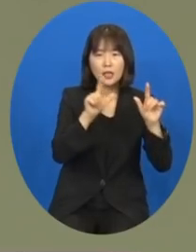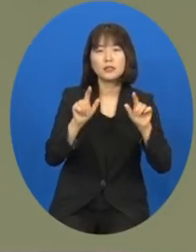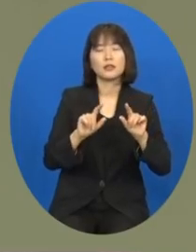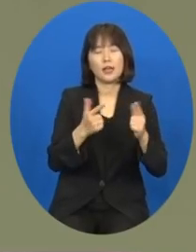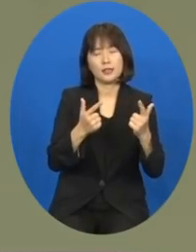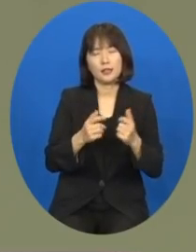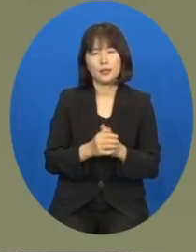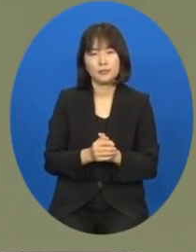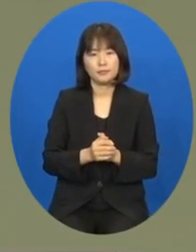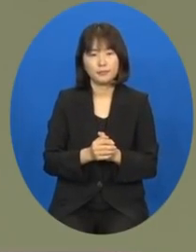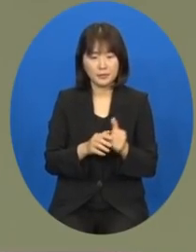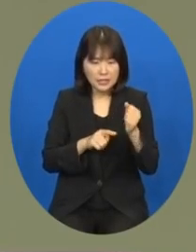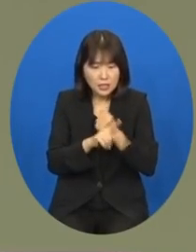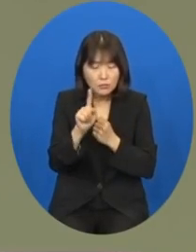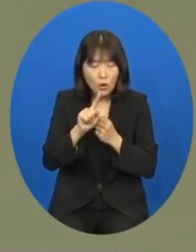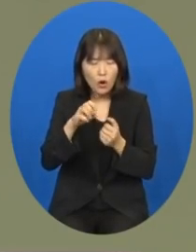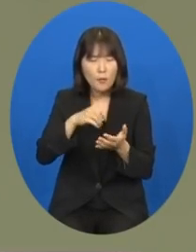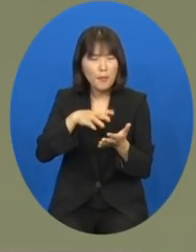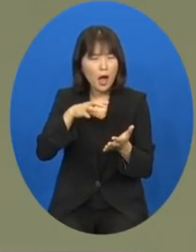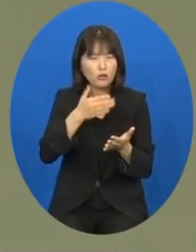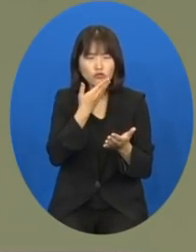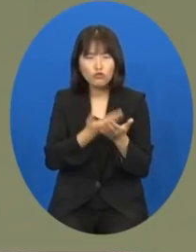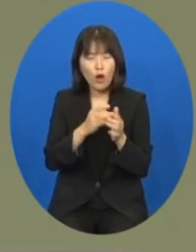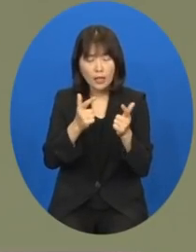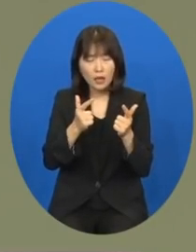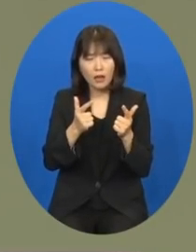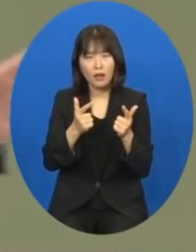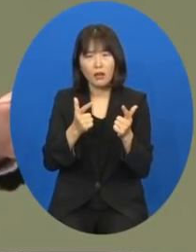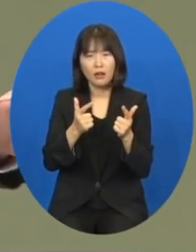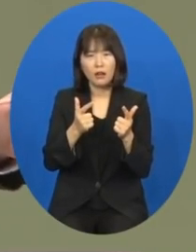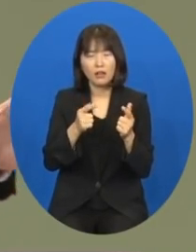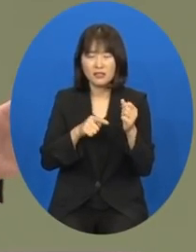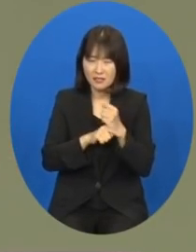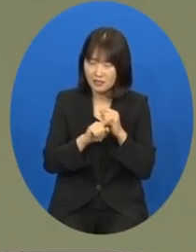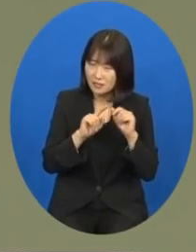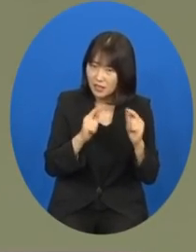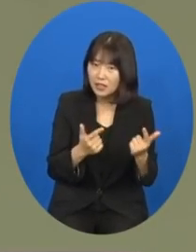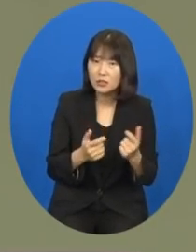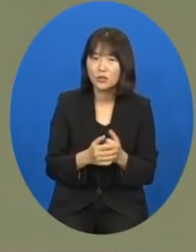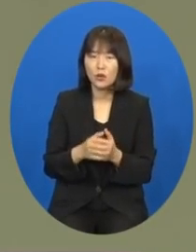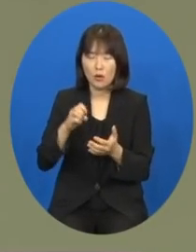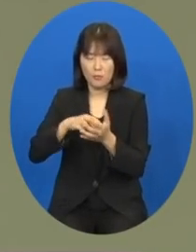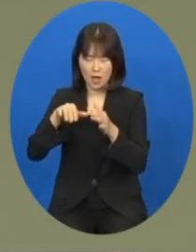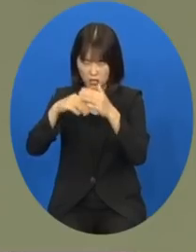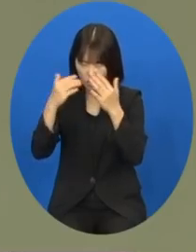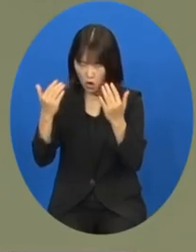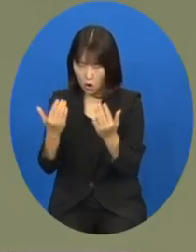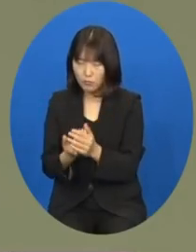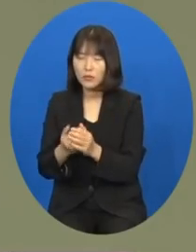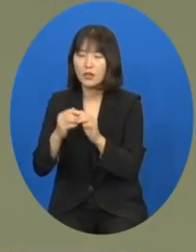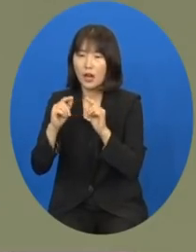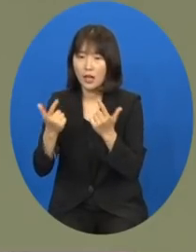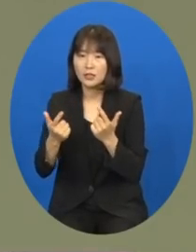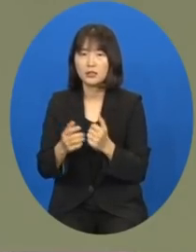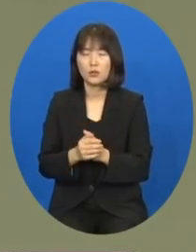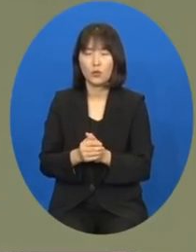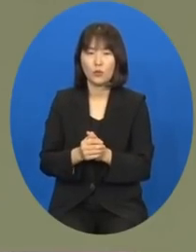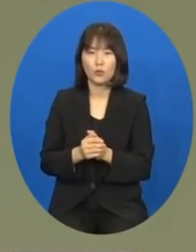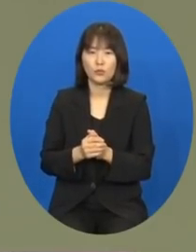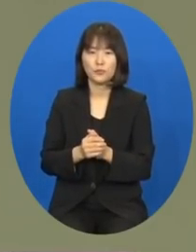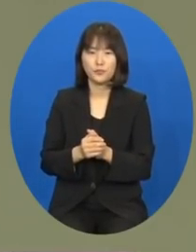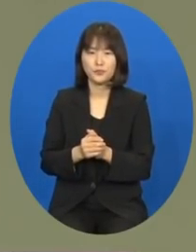않다는 게 아니에요 빵이 중요하지만 전부가 될 수 없다는 걸 사람은 빵으로 만사는 그런